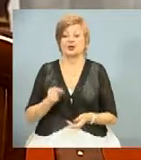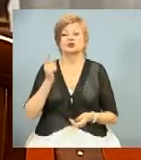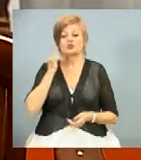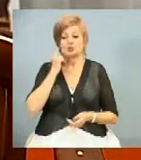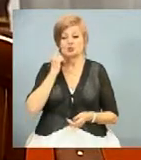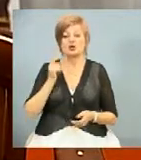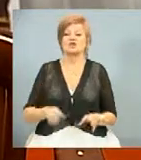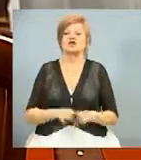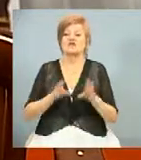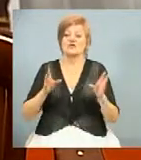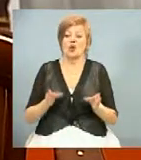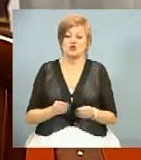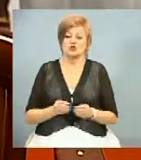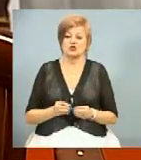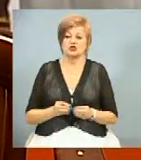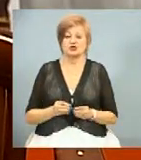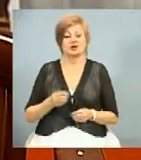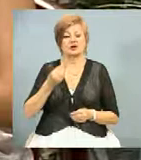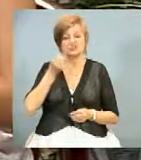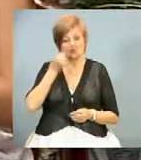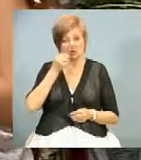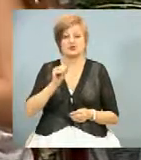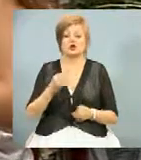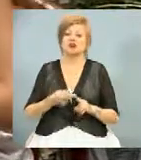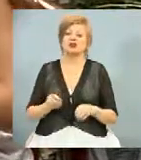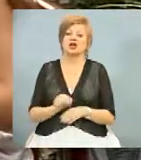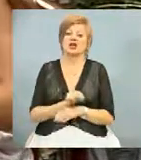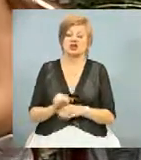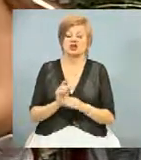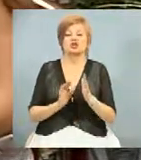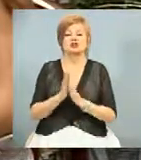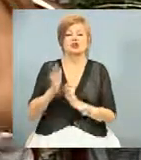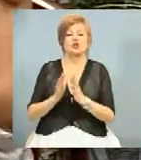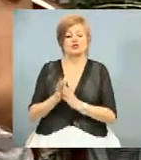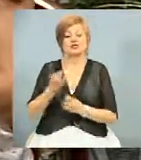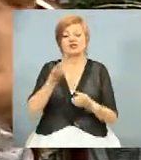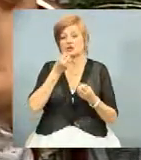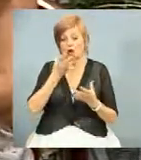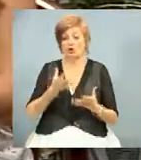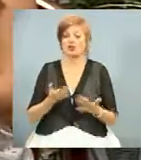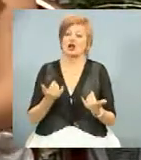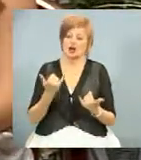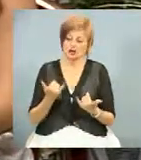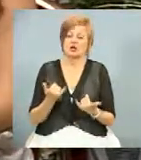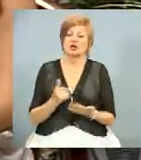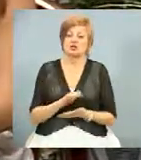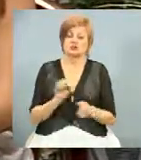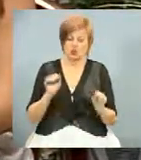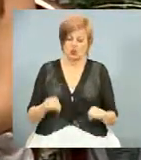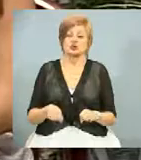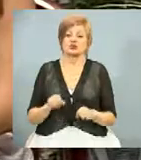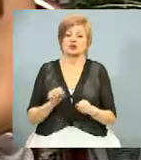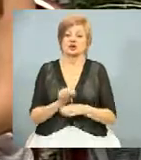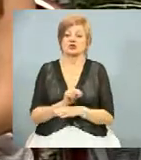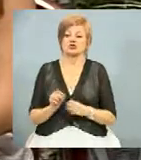гадаєш, взагалі? Чи ефективні тоді були це лікування лікарськими рослинами? Ефективне? І зараз воно практикується